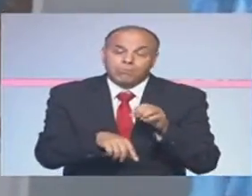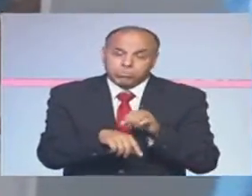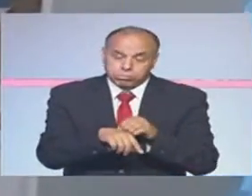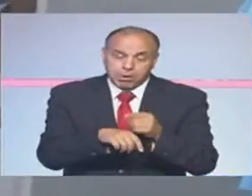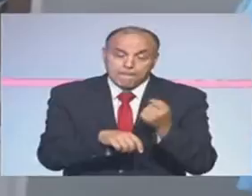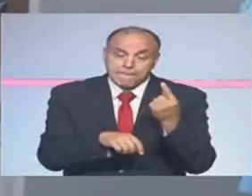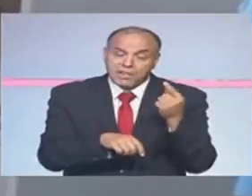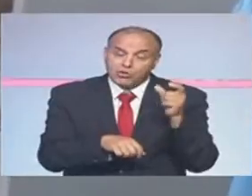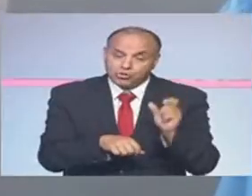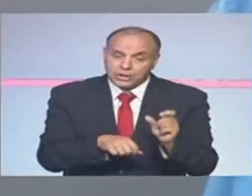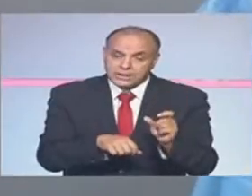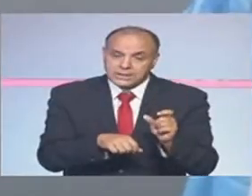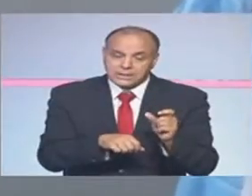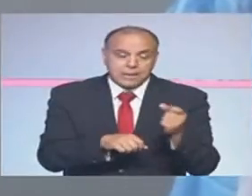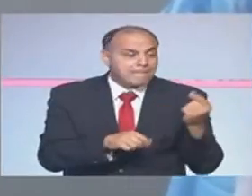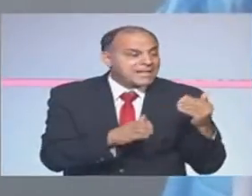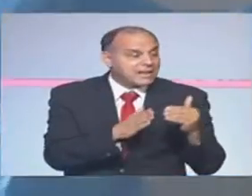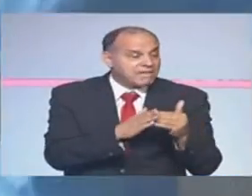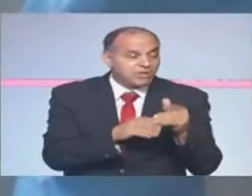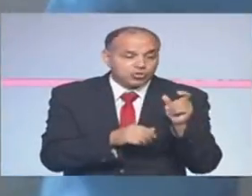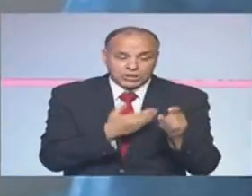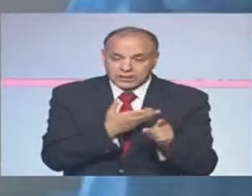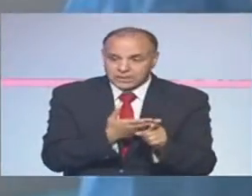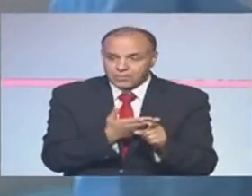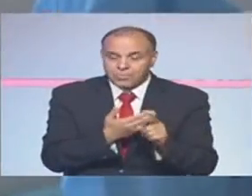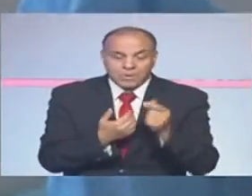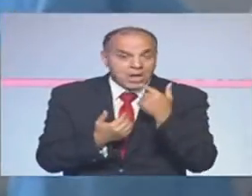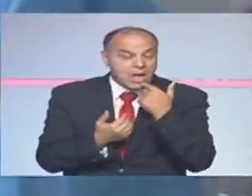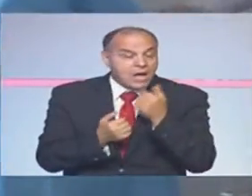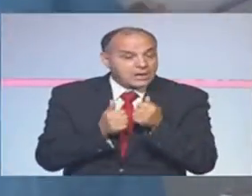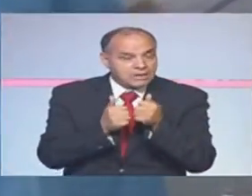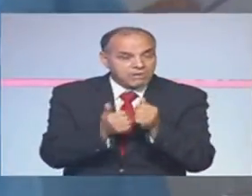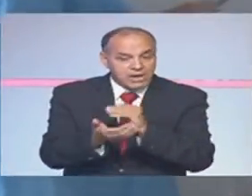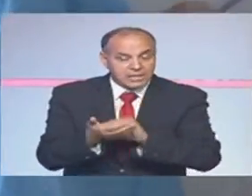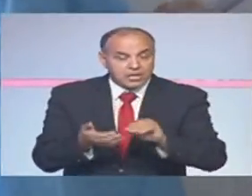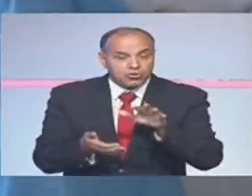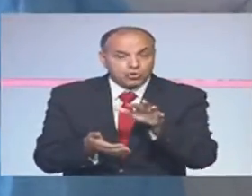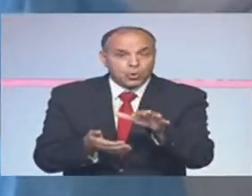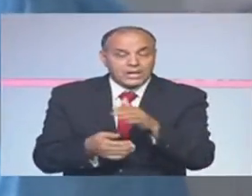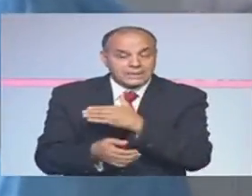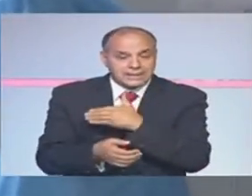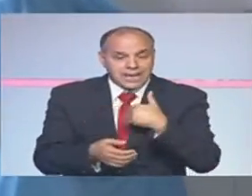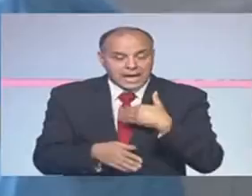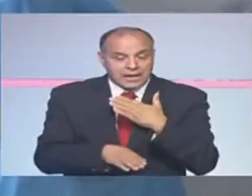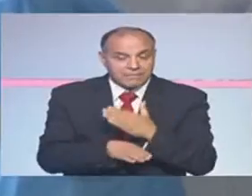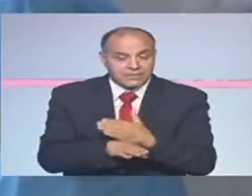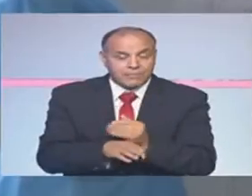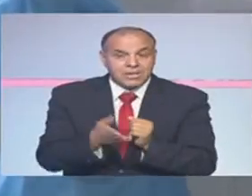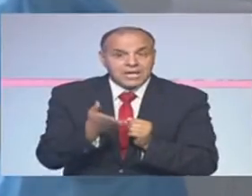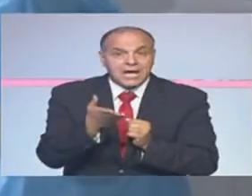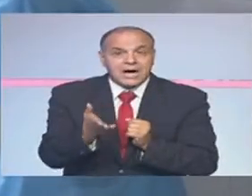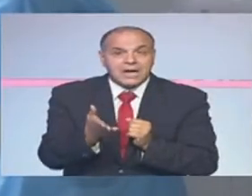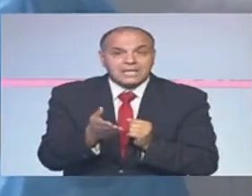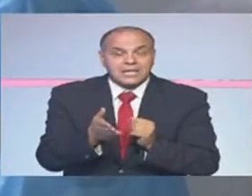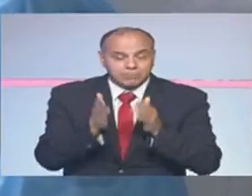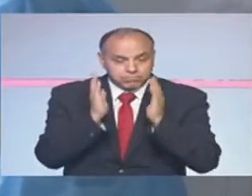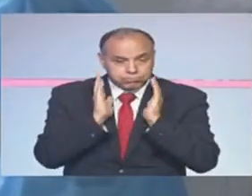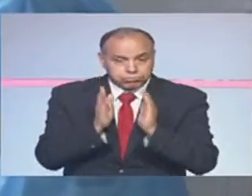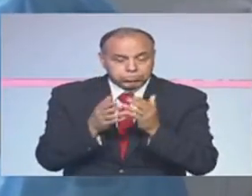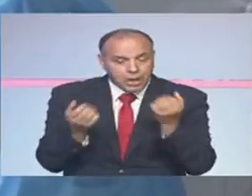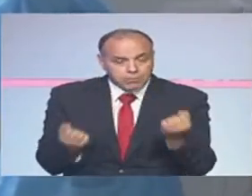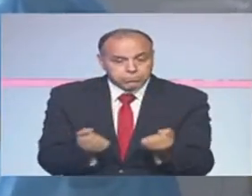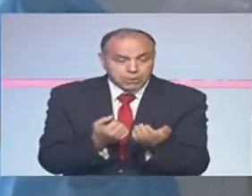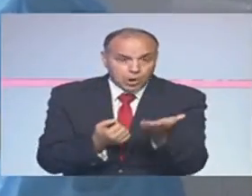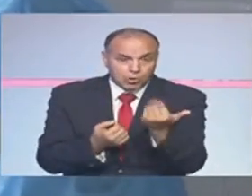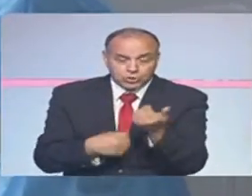اصابه لكل مائه الف سيكون وهو ما دفع الاداره الجهويه للصحه بقصه الى التفكير في حمله